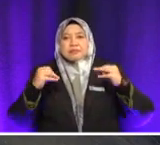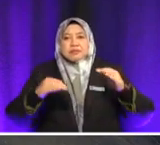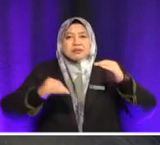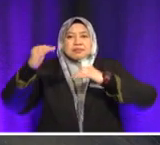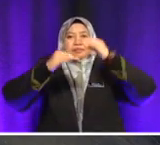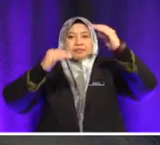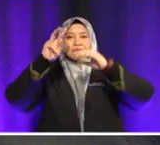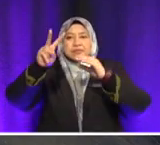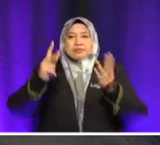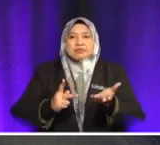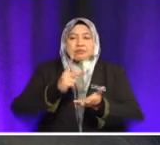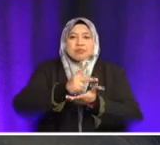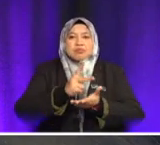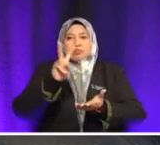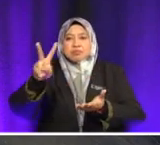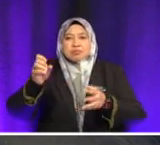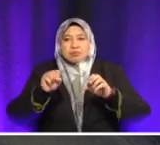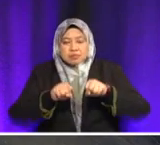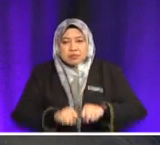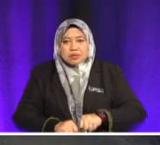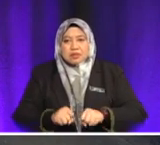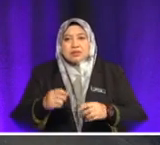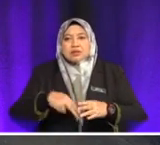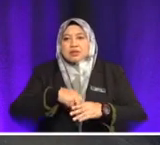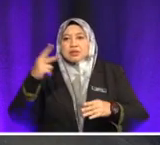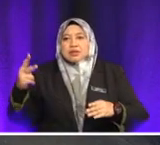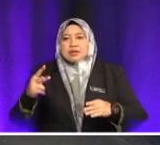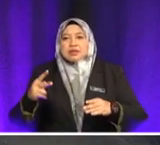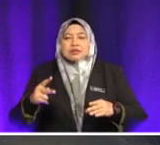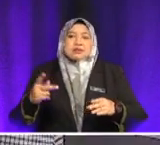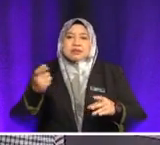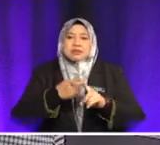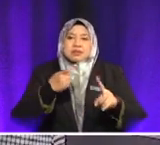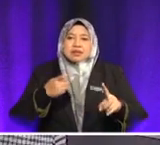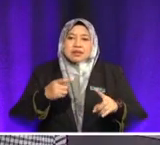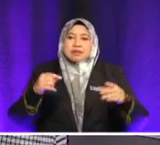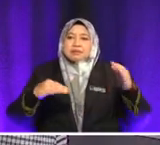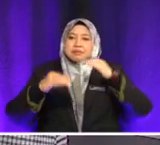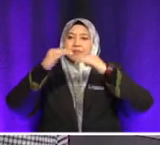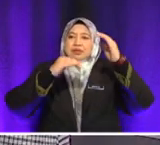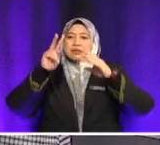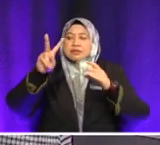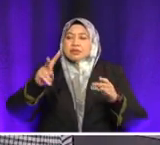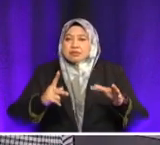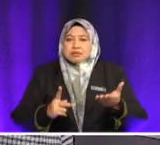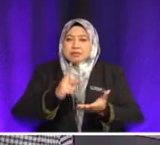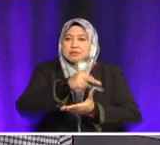dengan 2 syarat dan juga hasil daripada pembinaan dulu ke sini kita akan Tampilkan